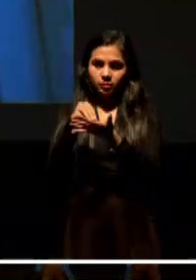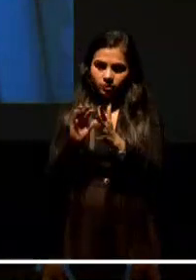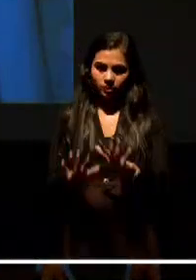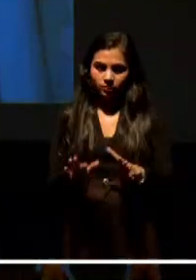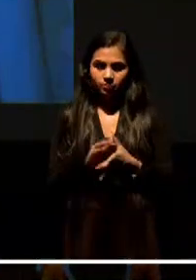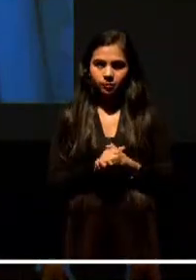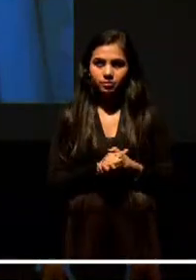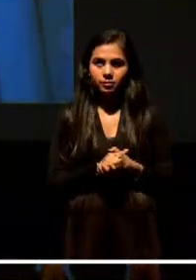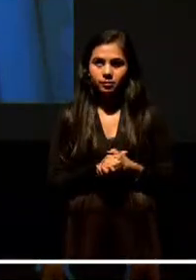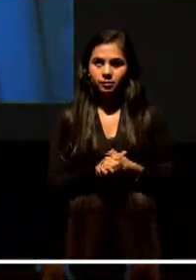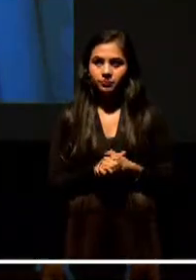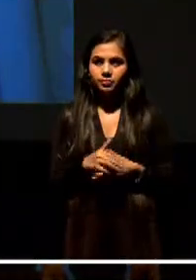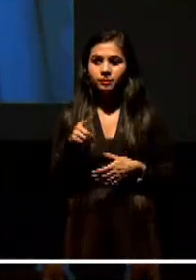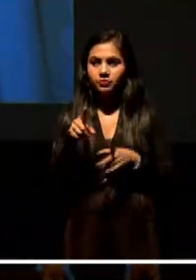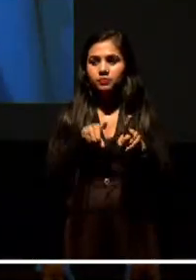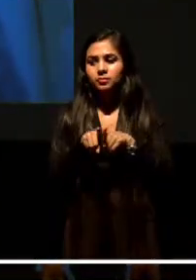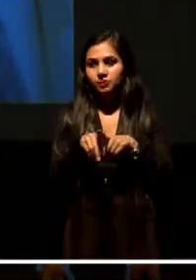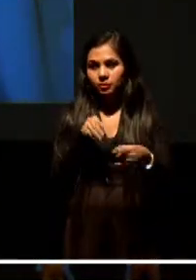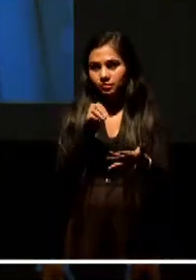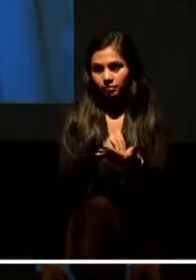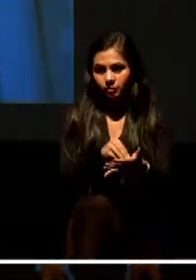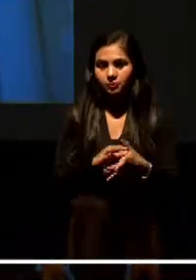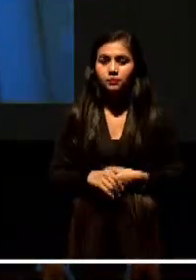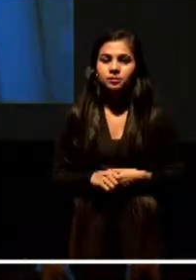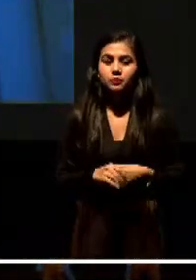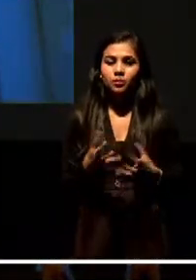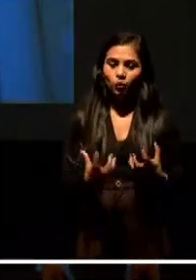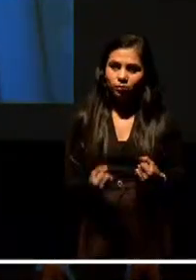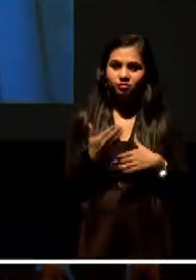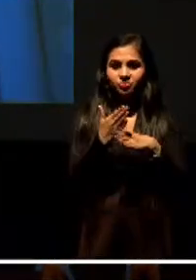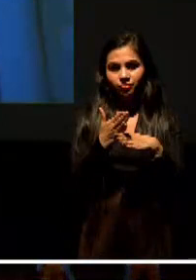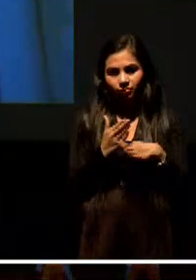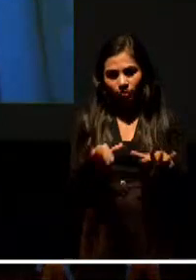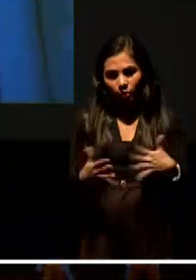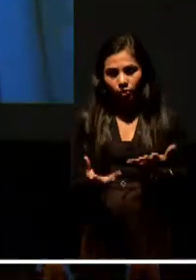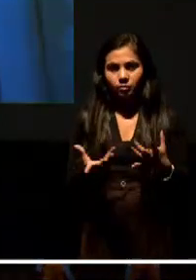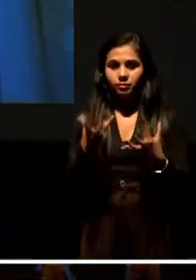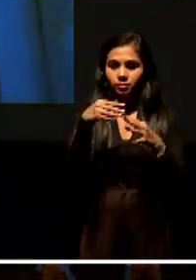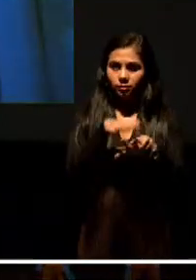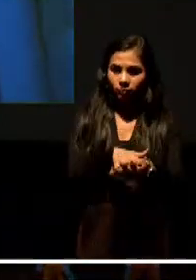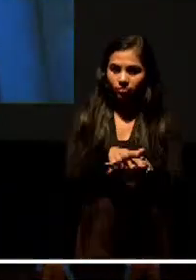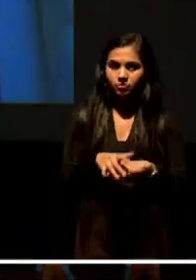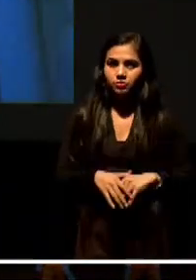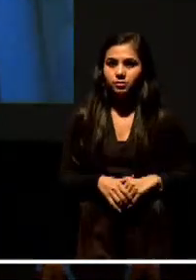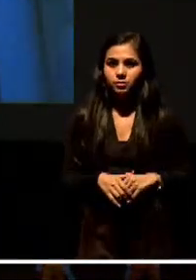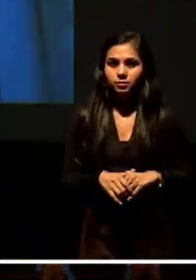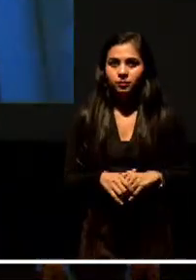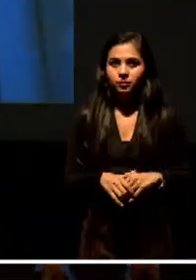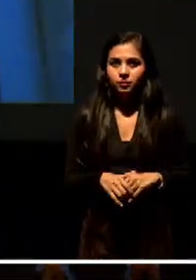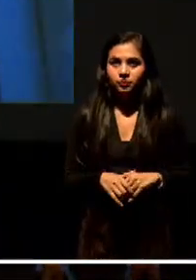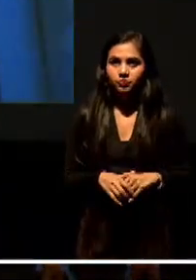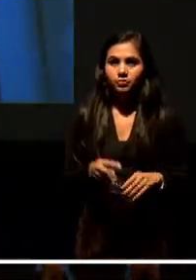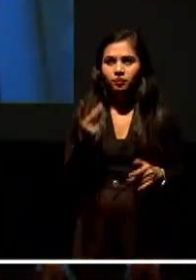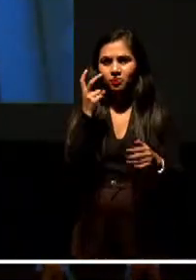है। So this is the examples which we want to share for the inclusion of not only